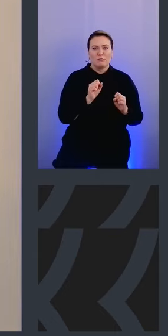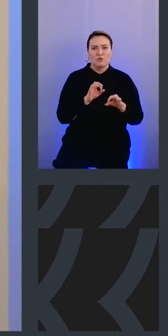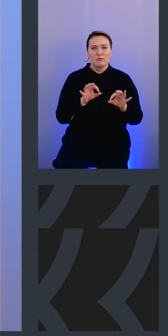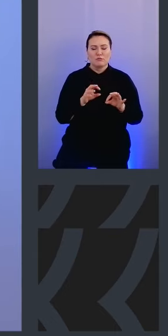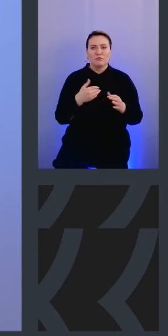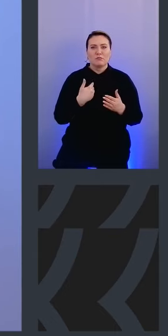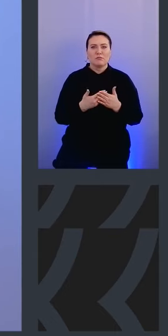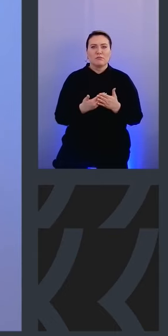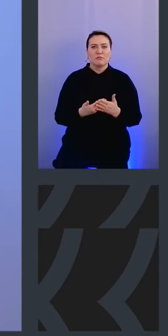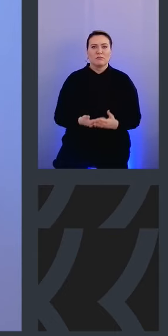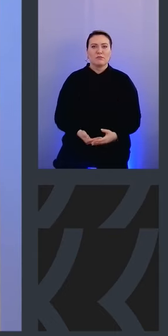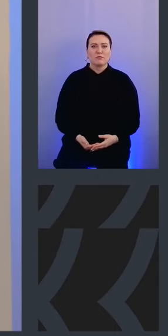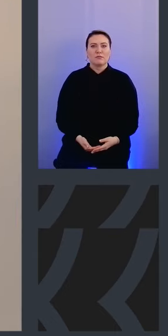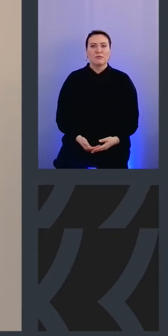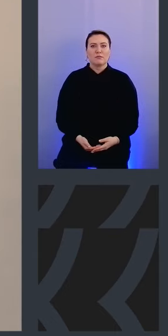что,